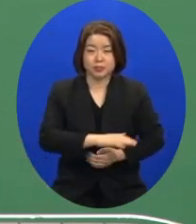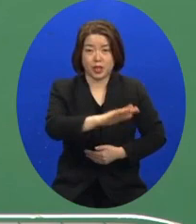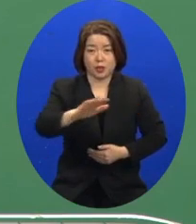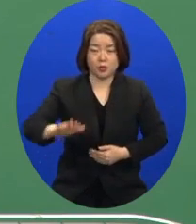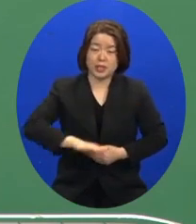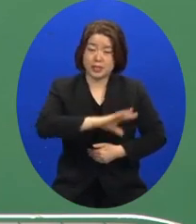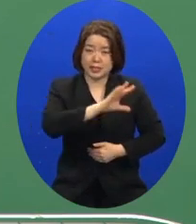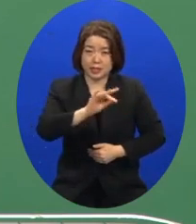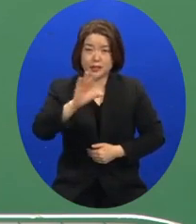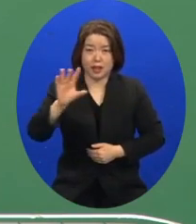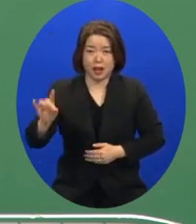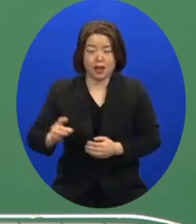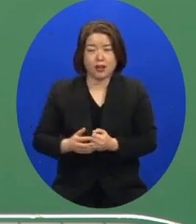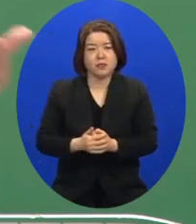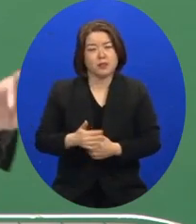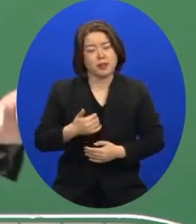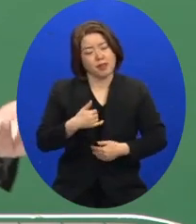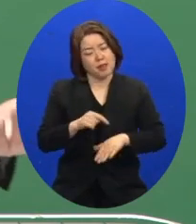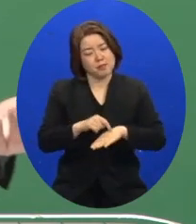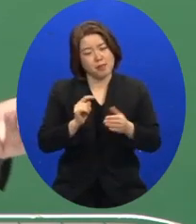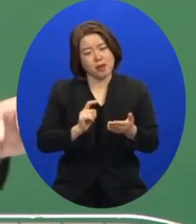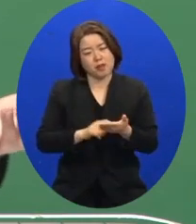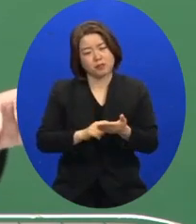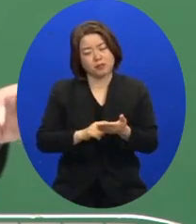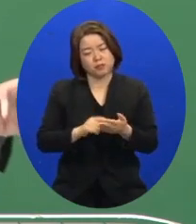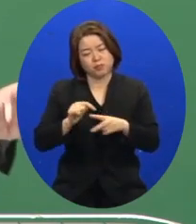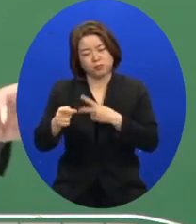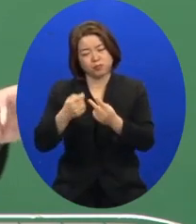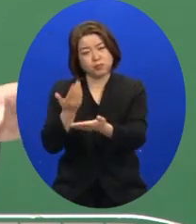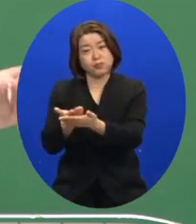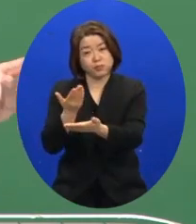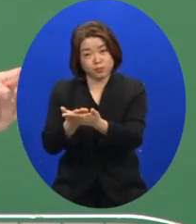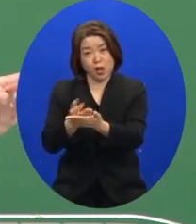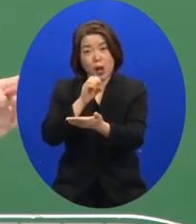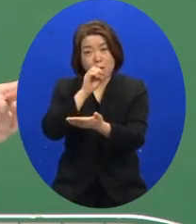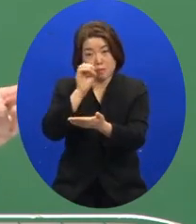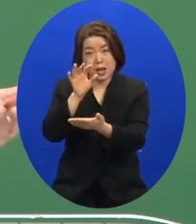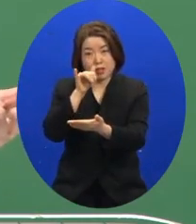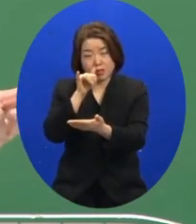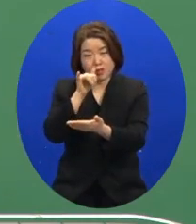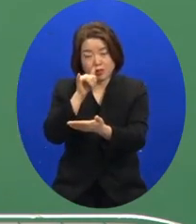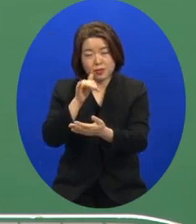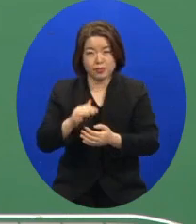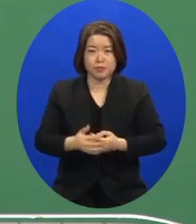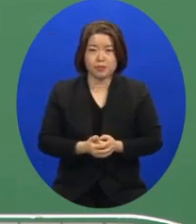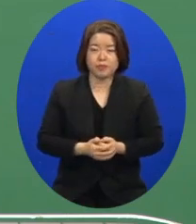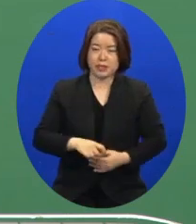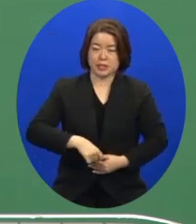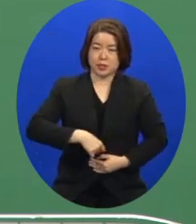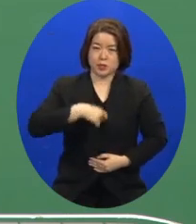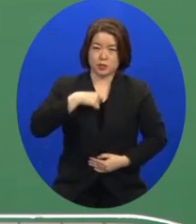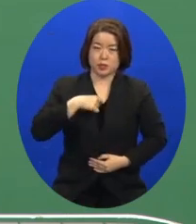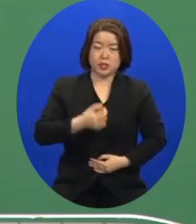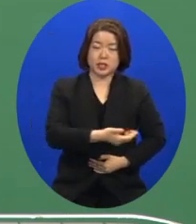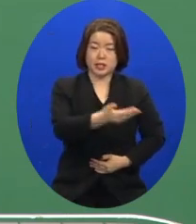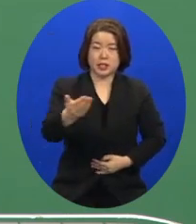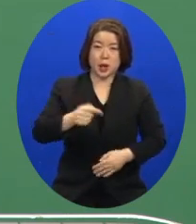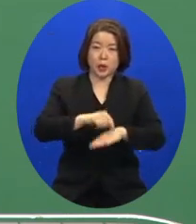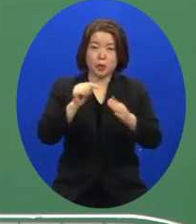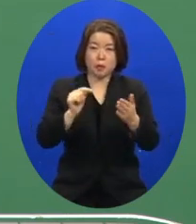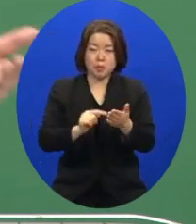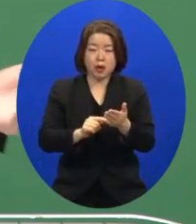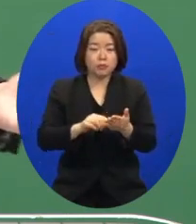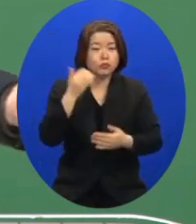우리는 종종 아, 내 마음을 좀 알아달라고 그렇게 말을 하긴 하지만 솔직히 여러분의